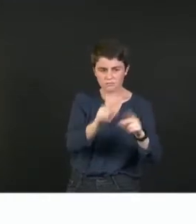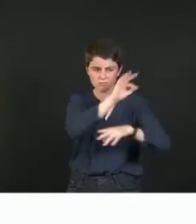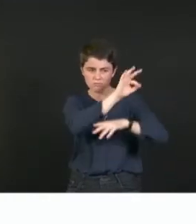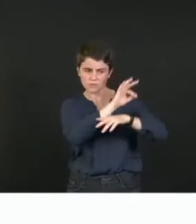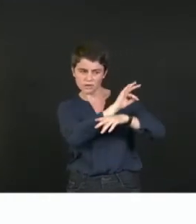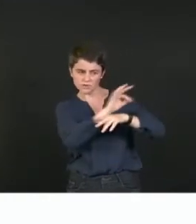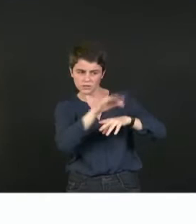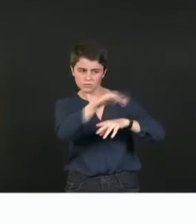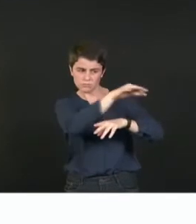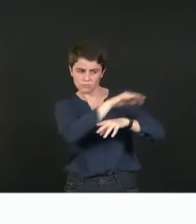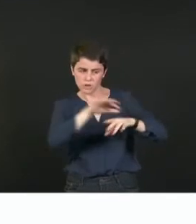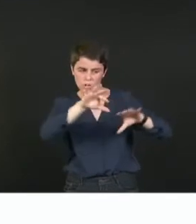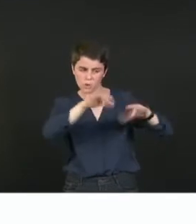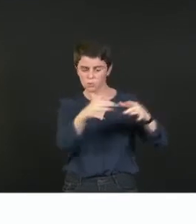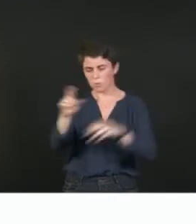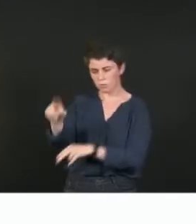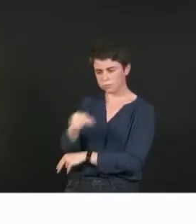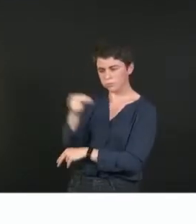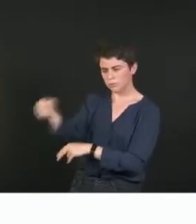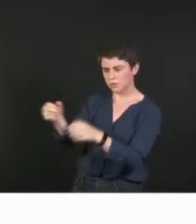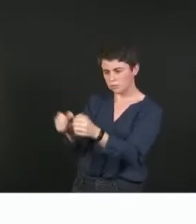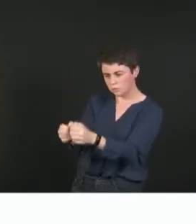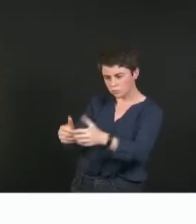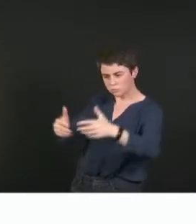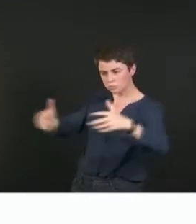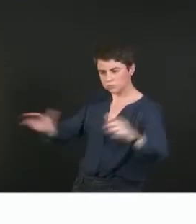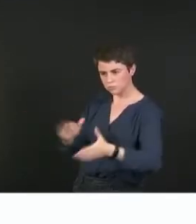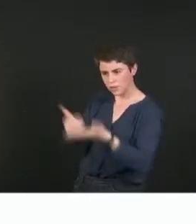laisser place à la nature?